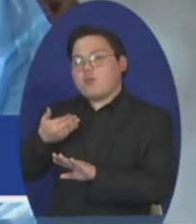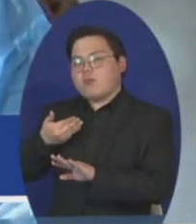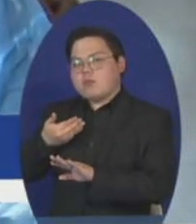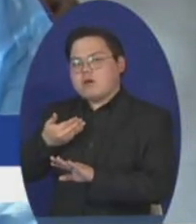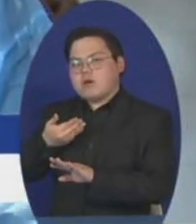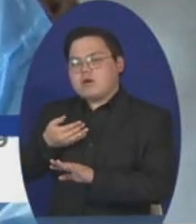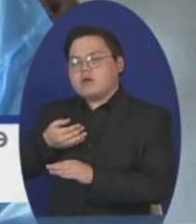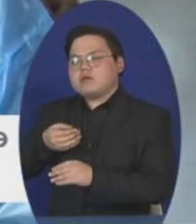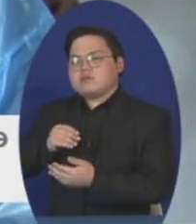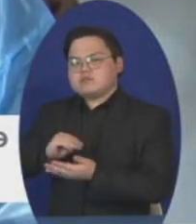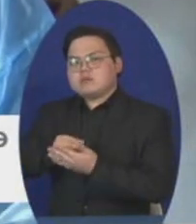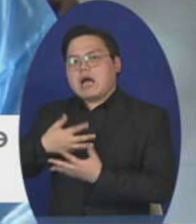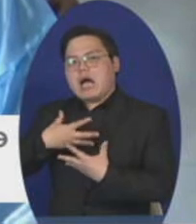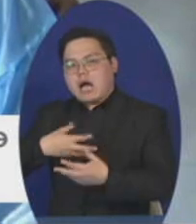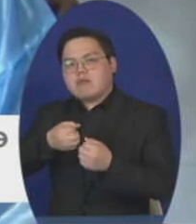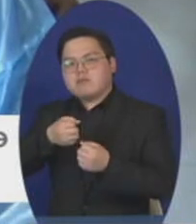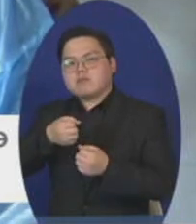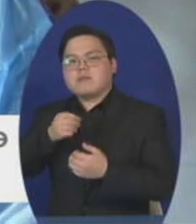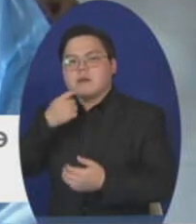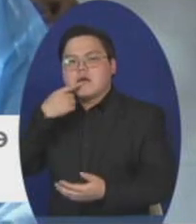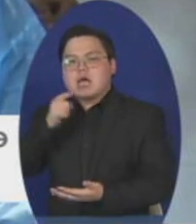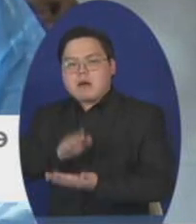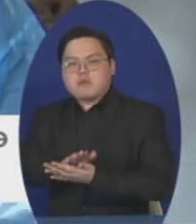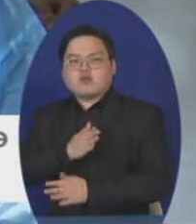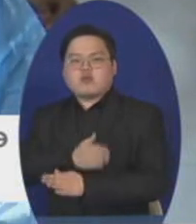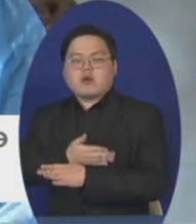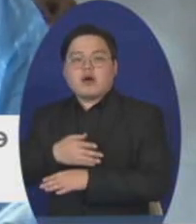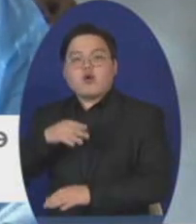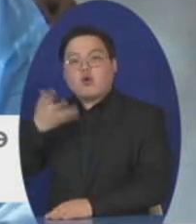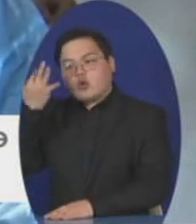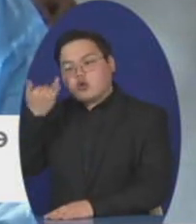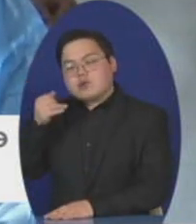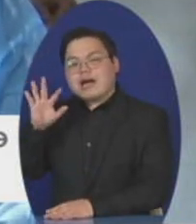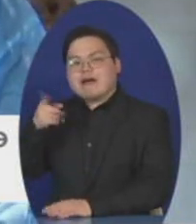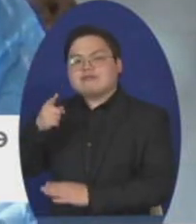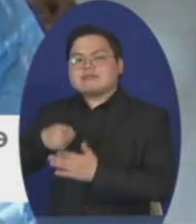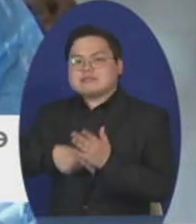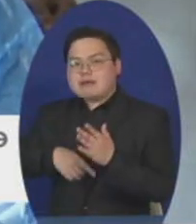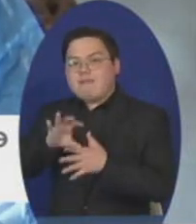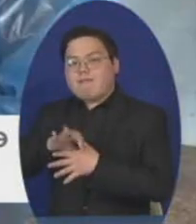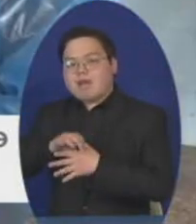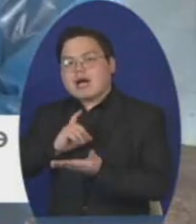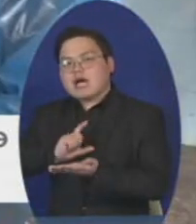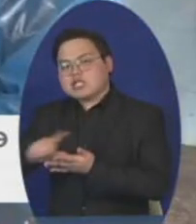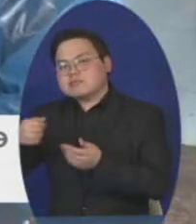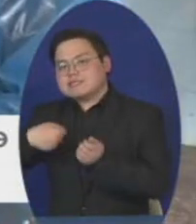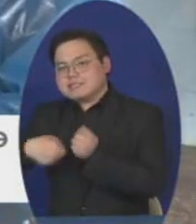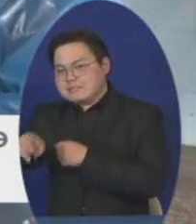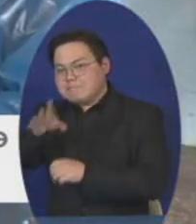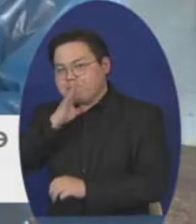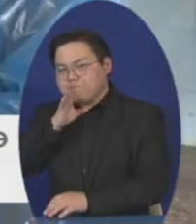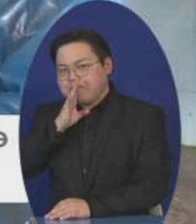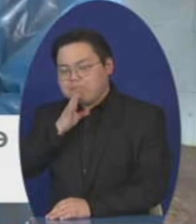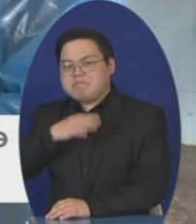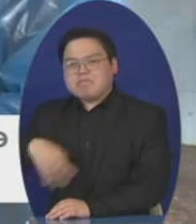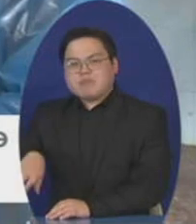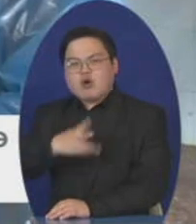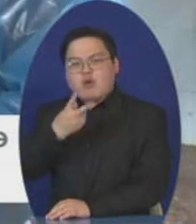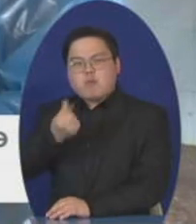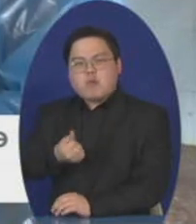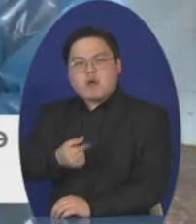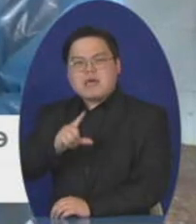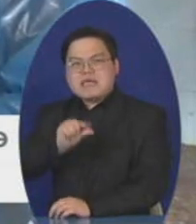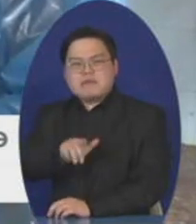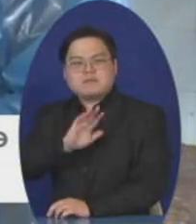хийе гэсэн нот чихтэн талд ирсэн. Тэгэхээр энэ 11 сараас эхлээд махны экспорт явагдана гэсэн үг. Тийм учраас бид нар махаа үнд хүрэх